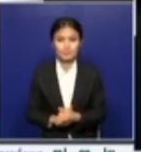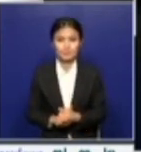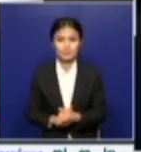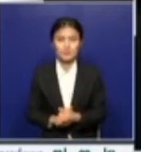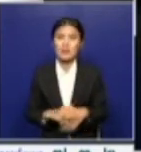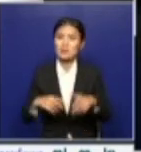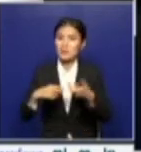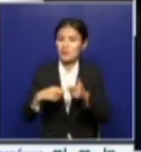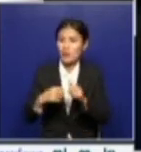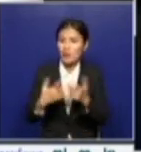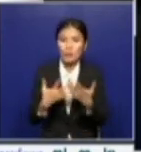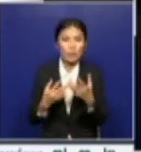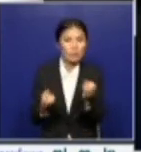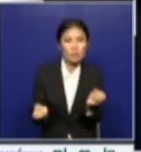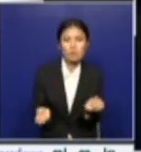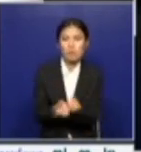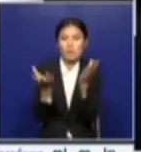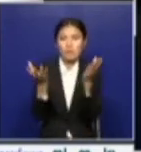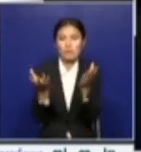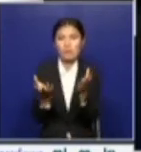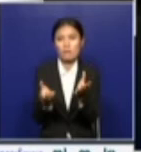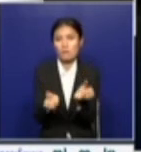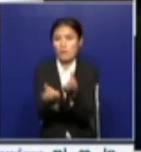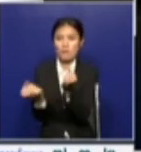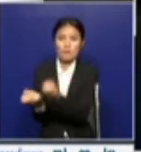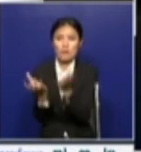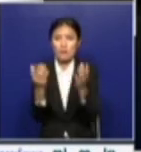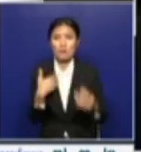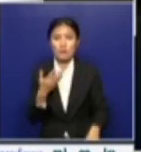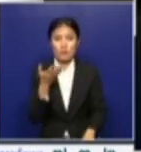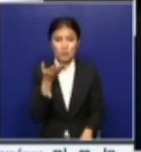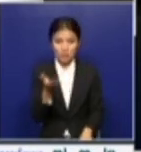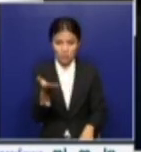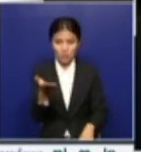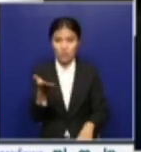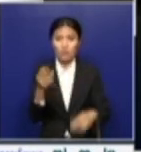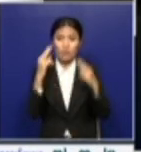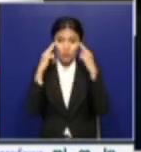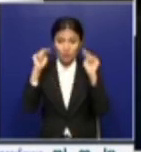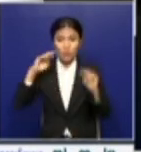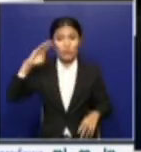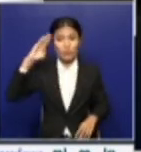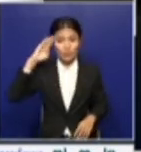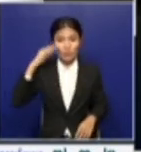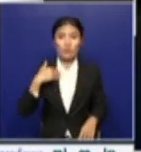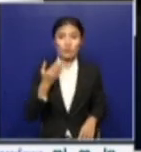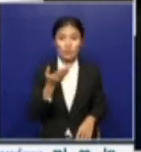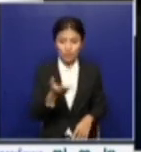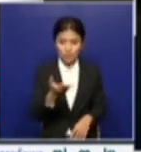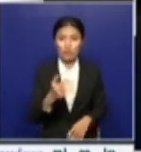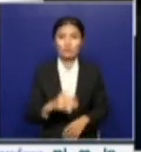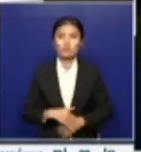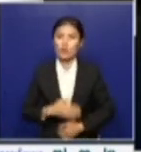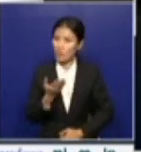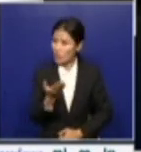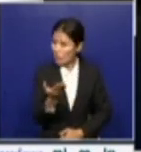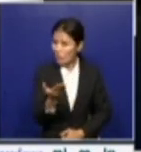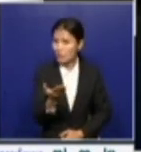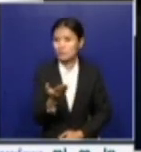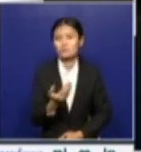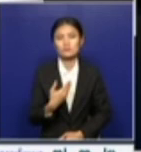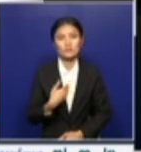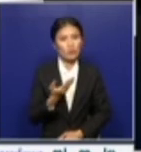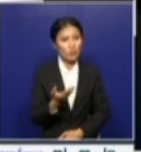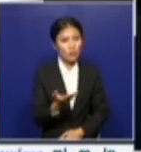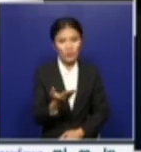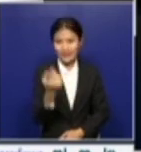รุนแรงขึ้นและกระผมจึงขอให้คนเอกประยุทธ์จันทร์โอชาต้องเสียสละครับเพื่อ